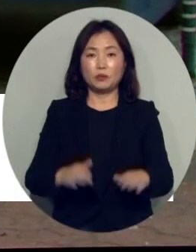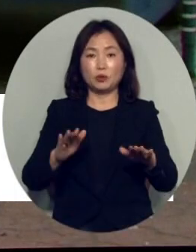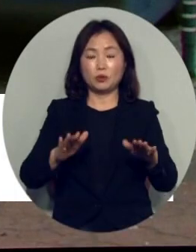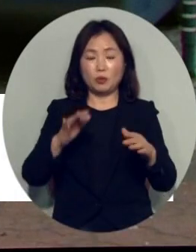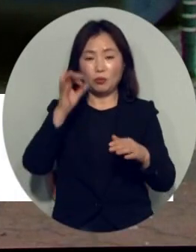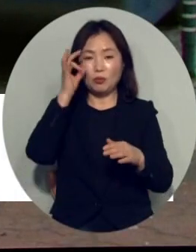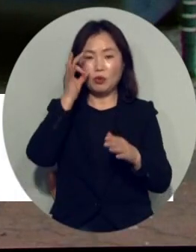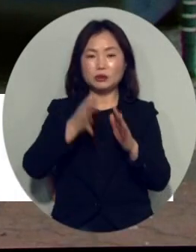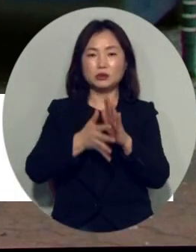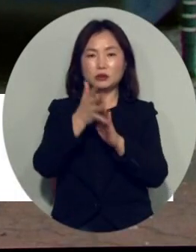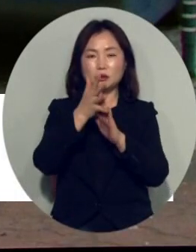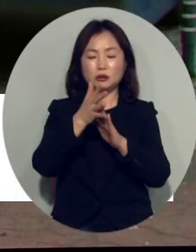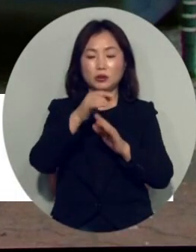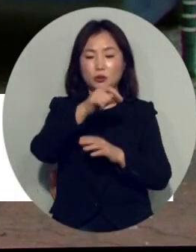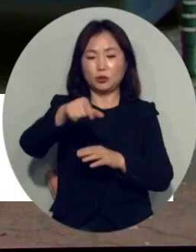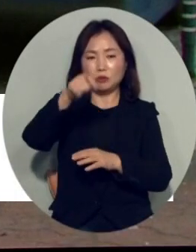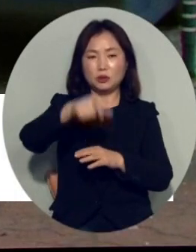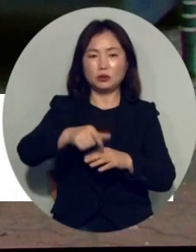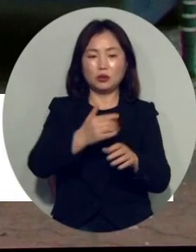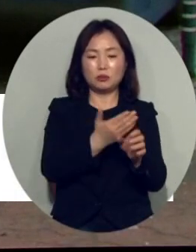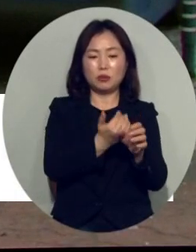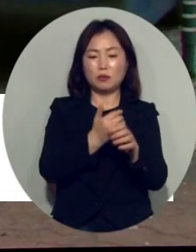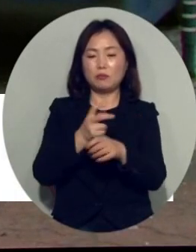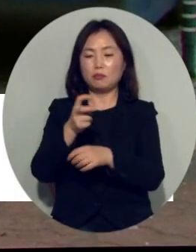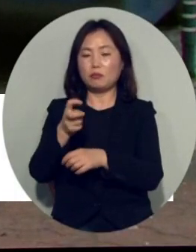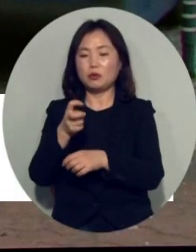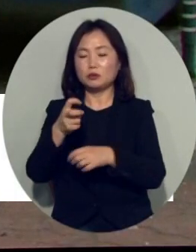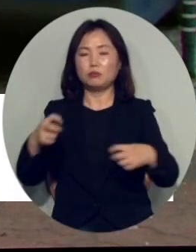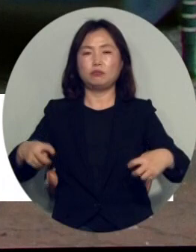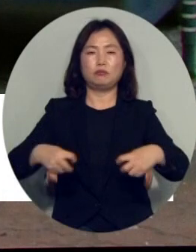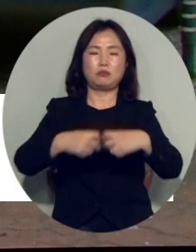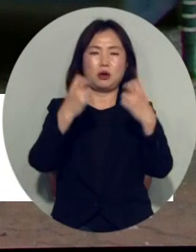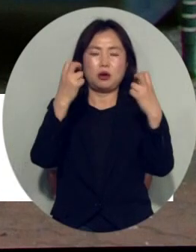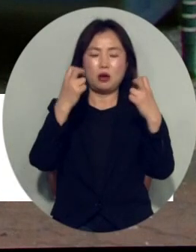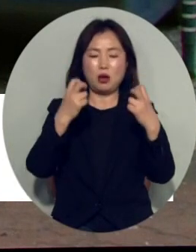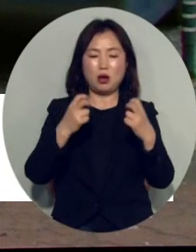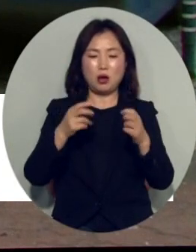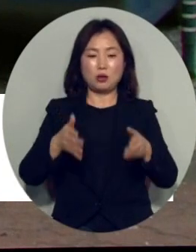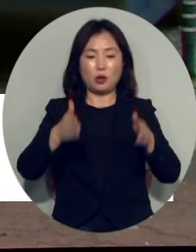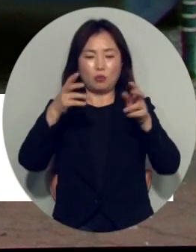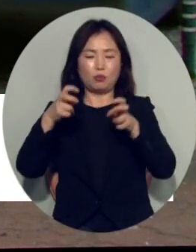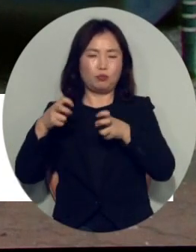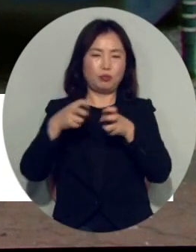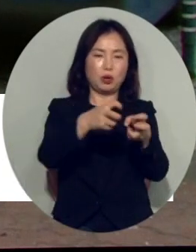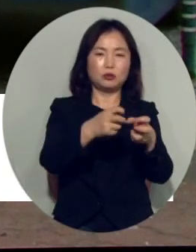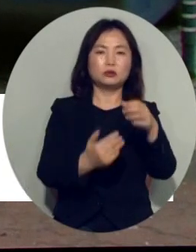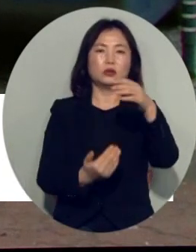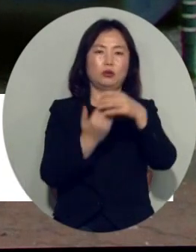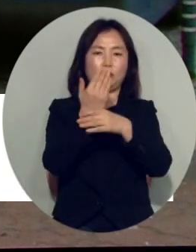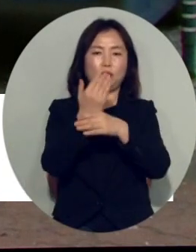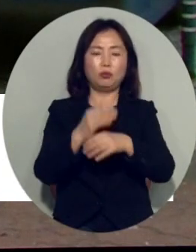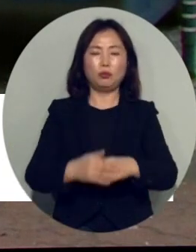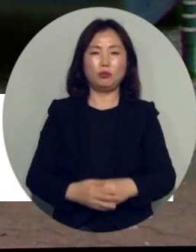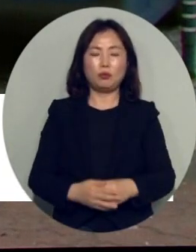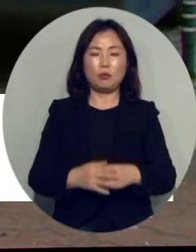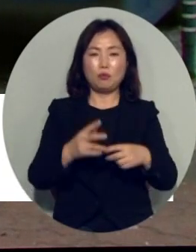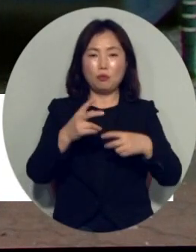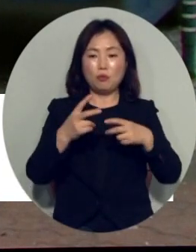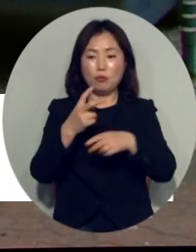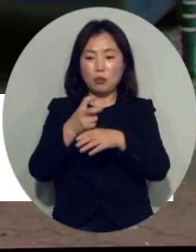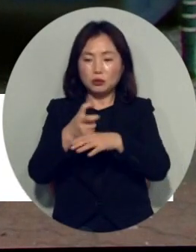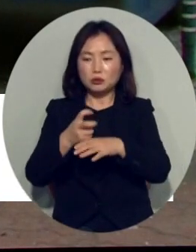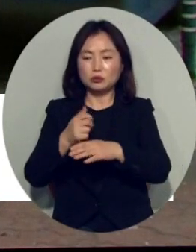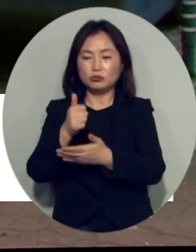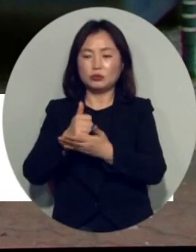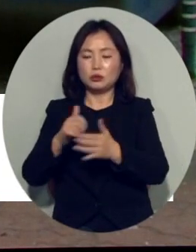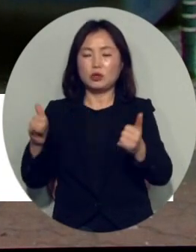오늘 포항 시내 한 교차로에서 덤프트럭과 마을버스가 충돌해 인근 건물로 돌진하는 사고가 났습니다. 버스 승객과